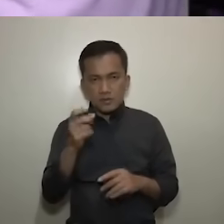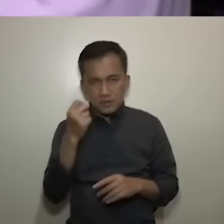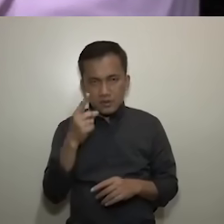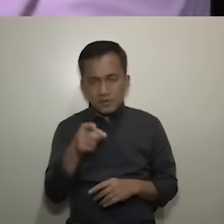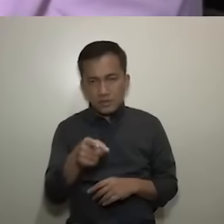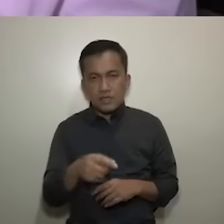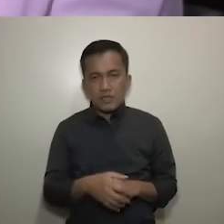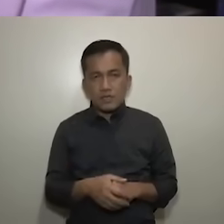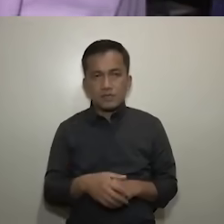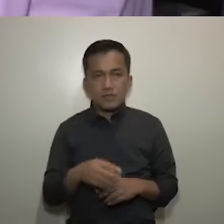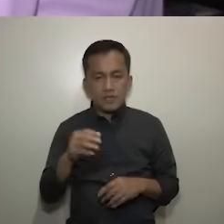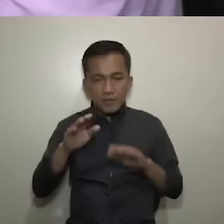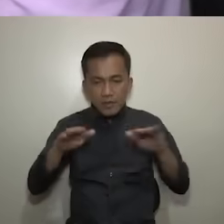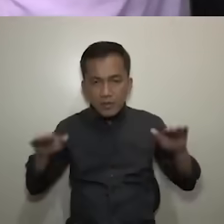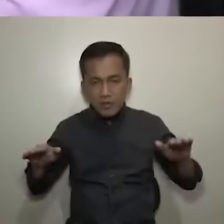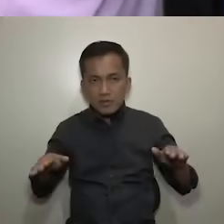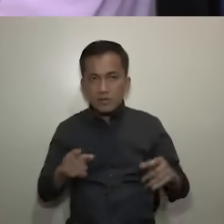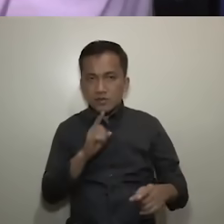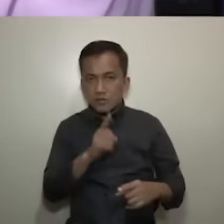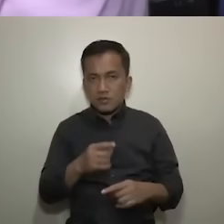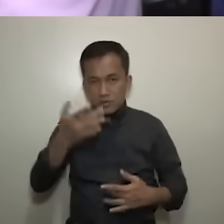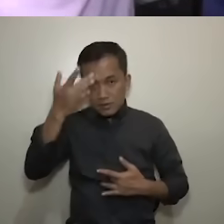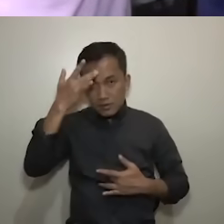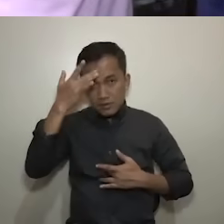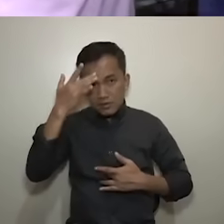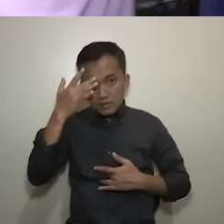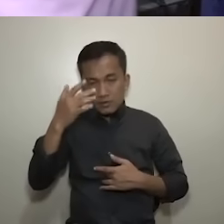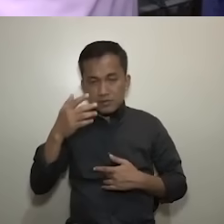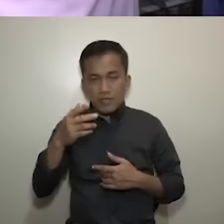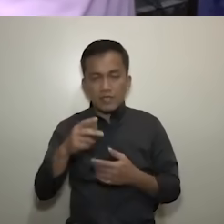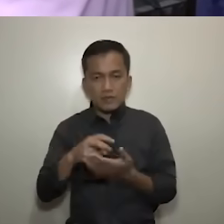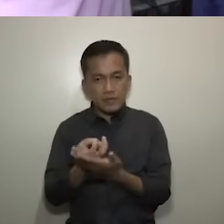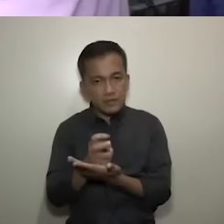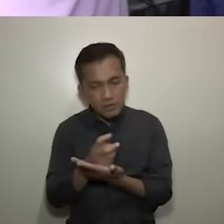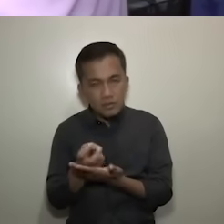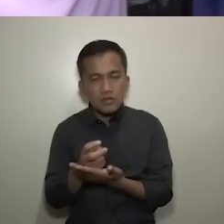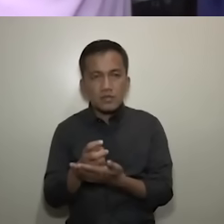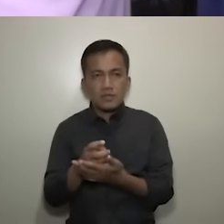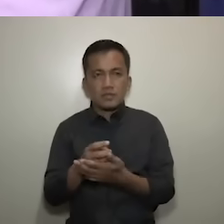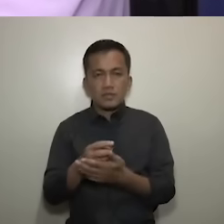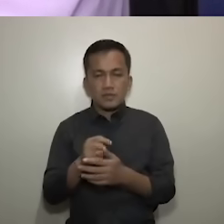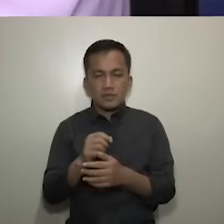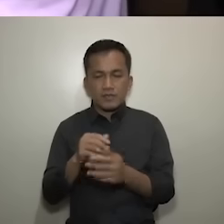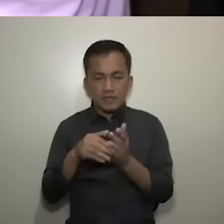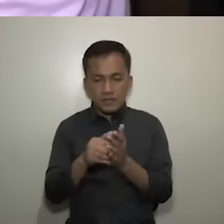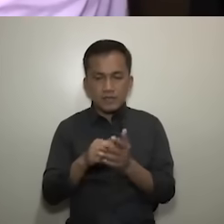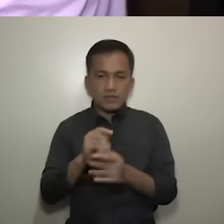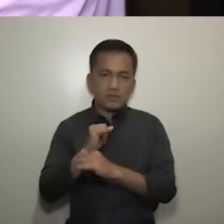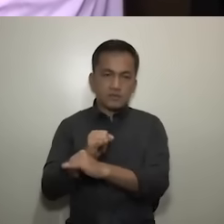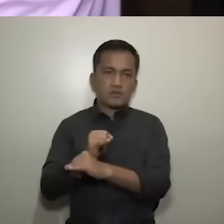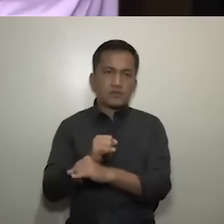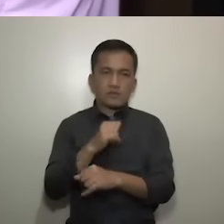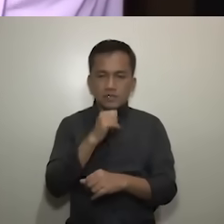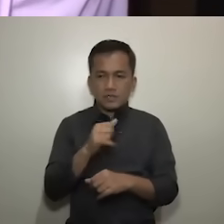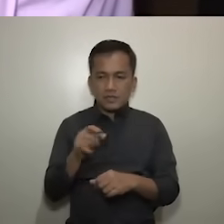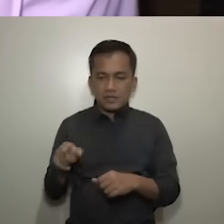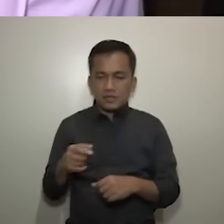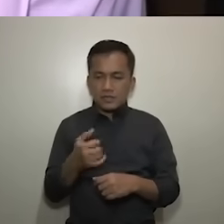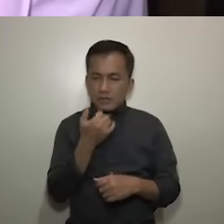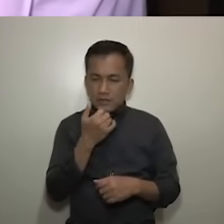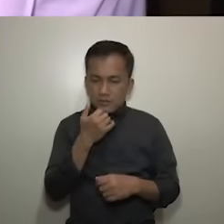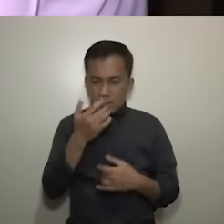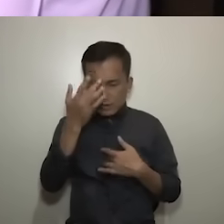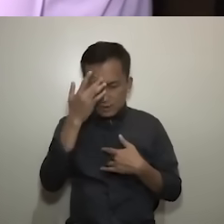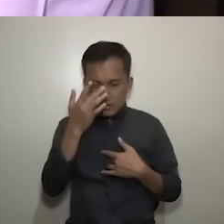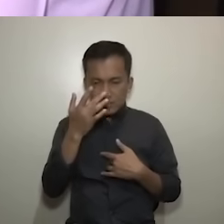kita, ma'am. Ang mga bata, talaga nagkakasakit yan, lalo pat malikot. Mahina po yung immune system nila. Hindi niya kasalanan kung nagkasakit yung bata, hindi